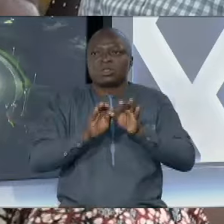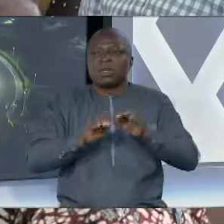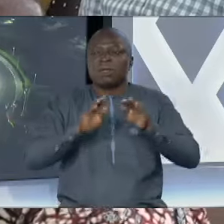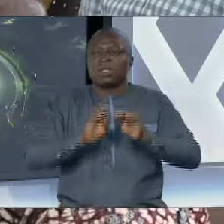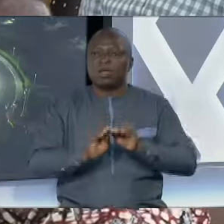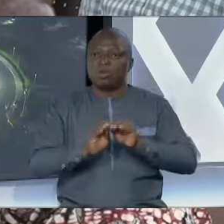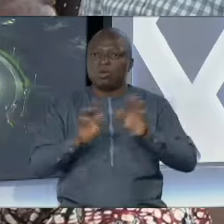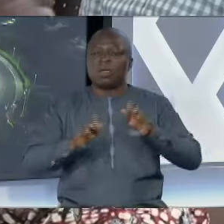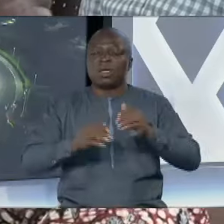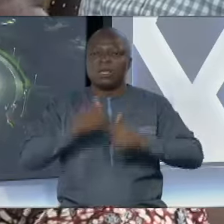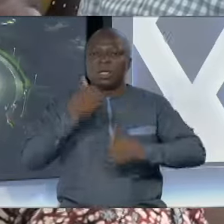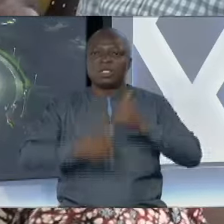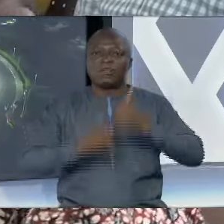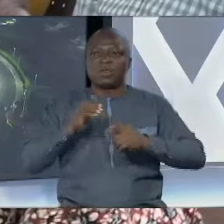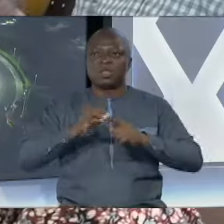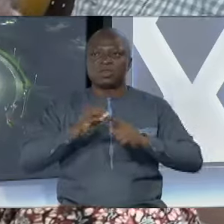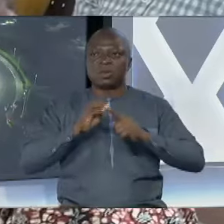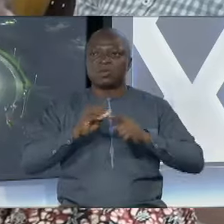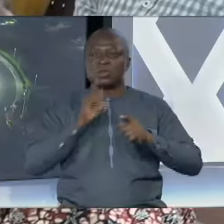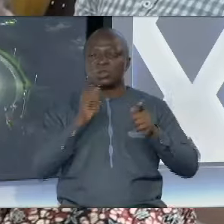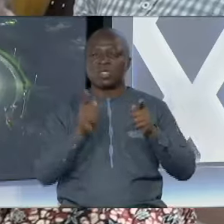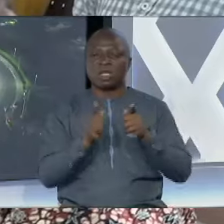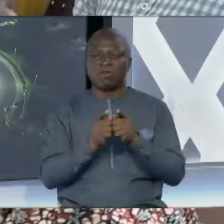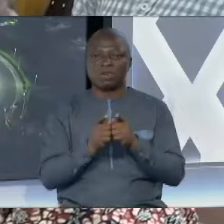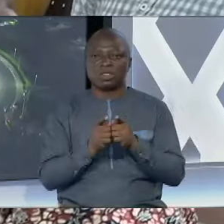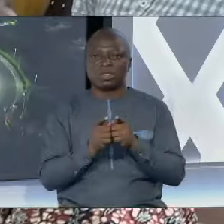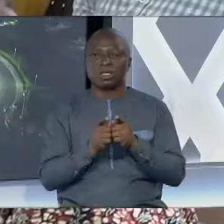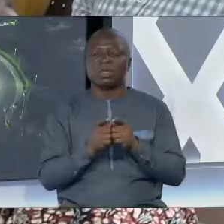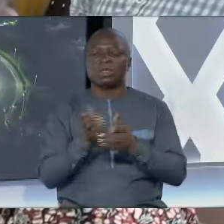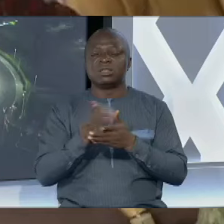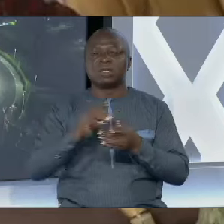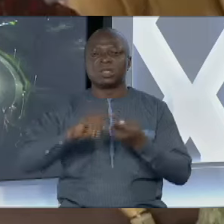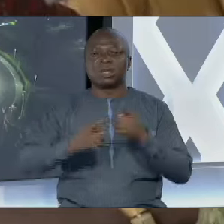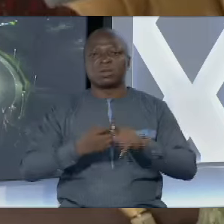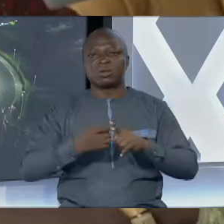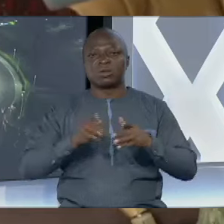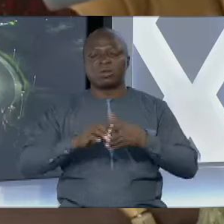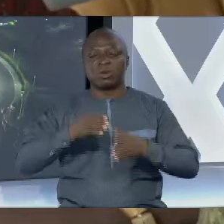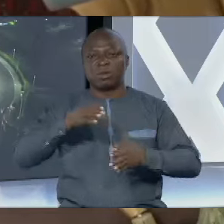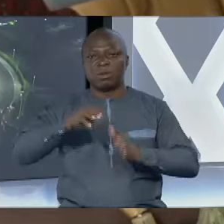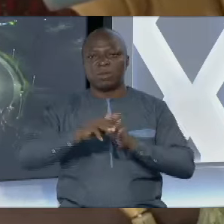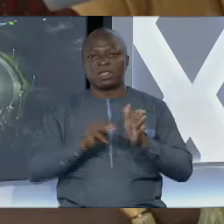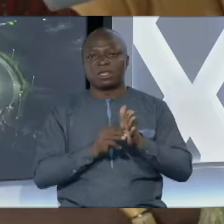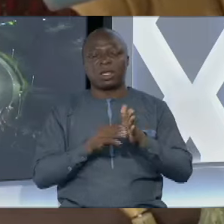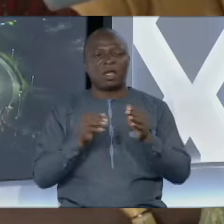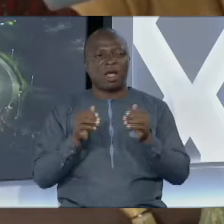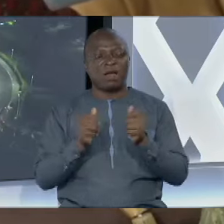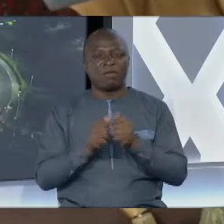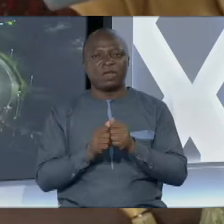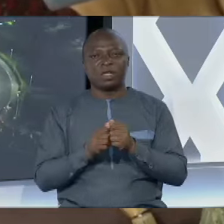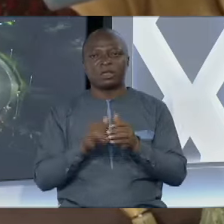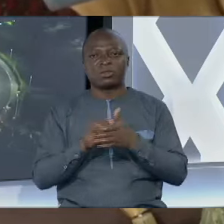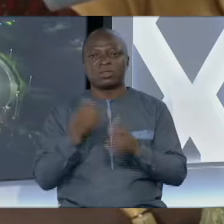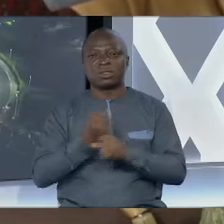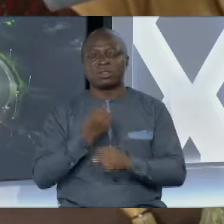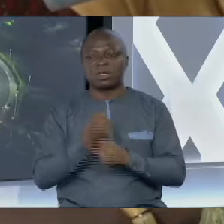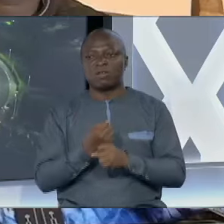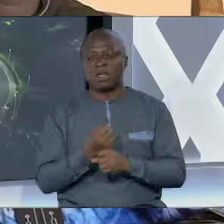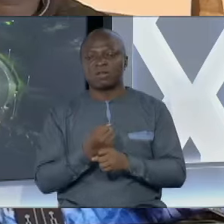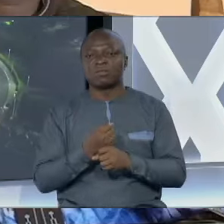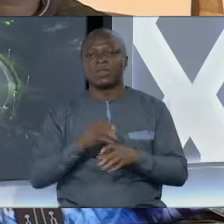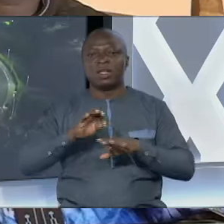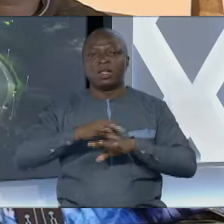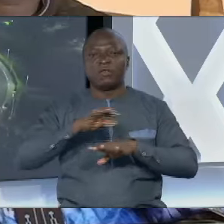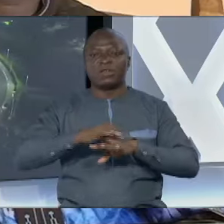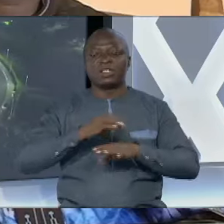lumière les défis spécifiques auxquels sont confrontés les conjoints de magistrats. Avec un référentiel de Kousseline des